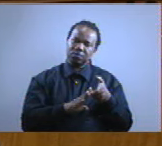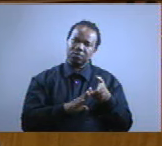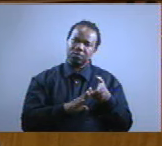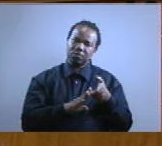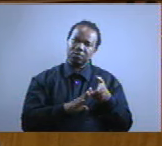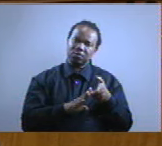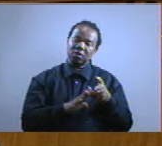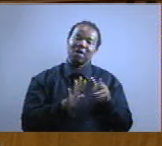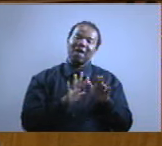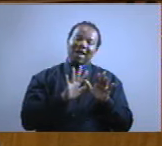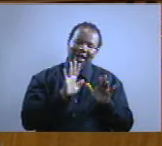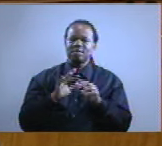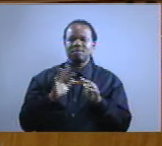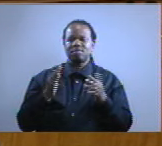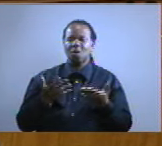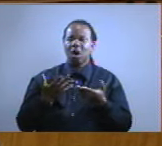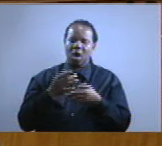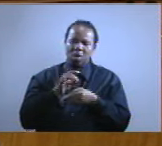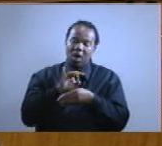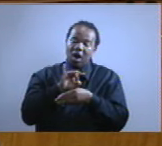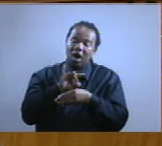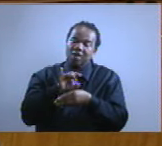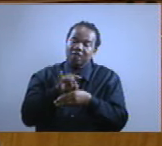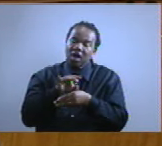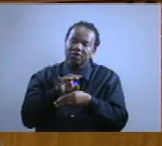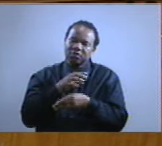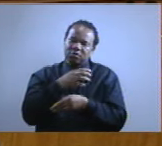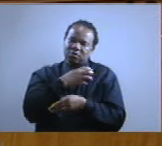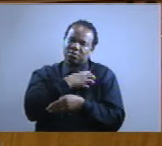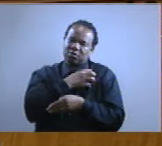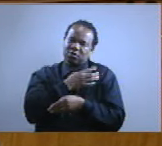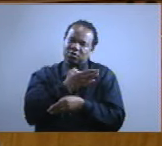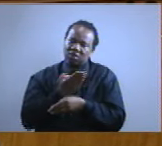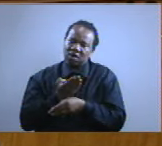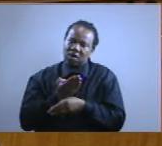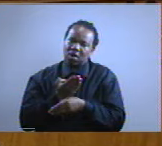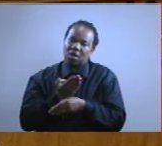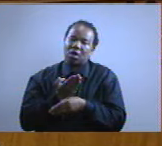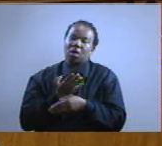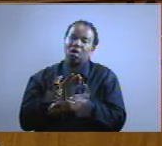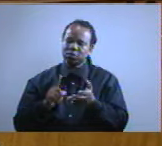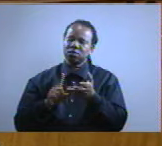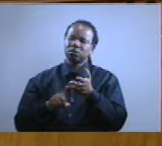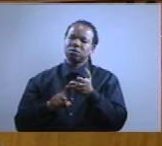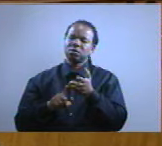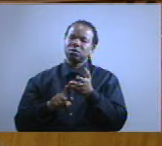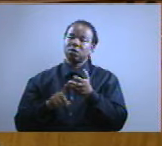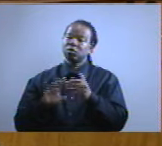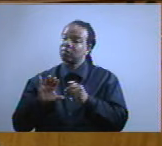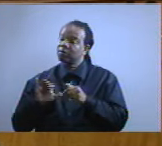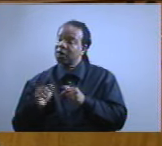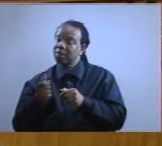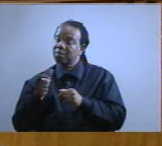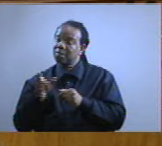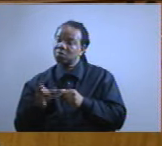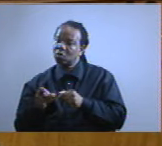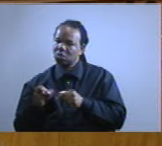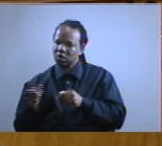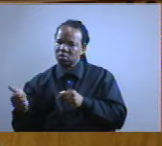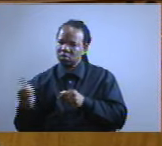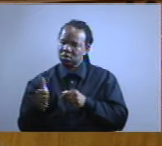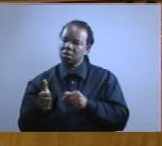for control of the minister on matters affecting the language profession. Registreer en